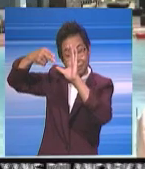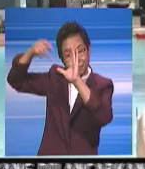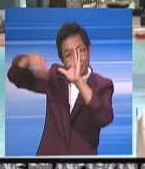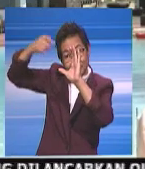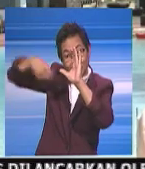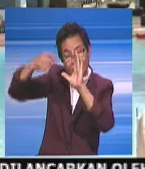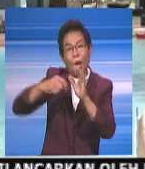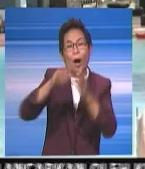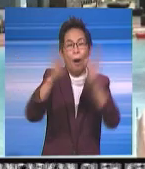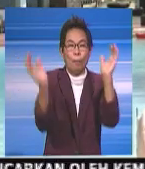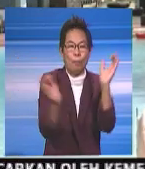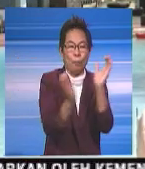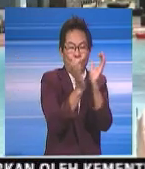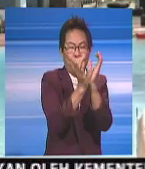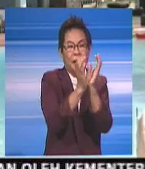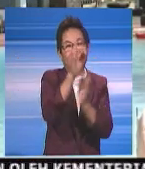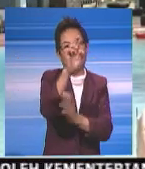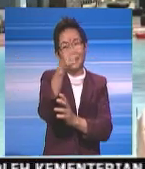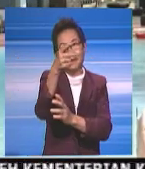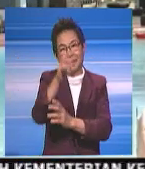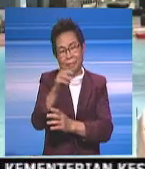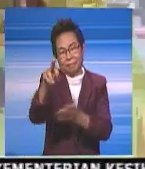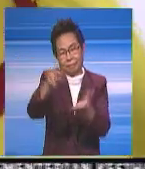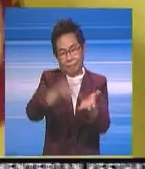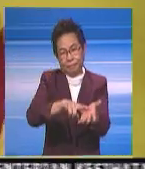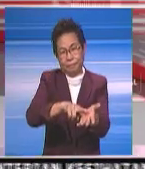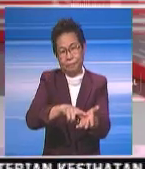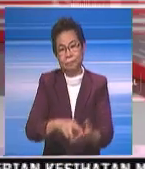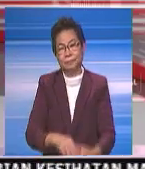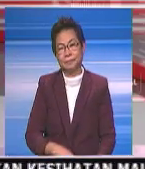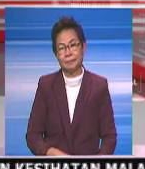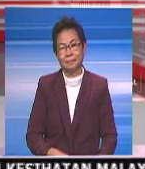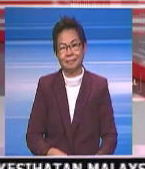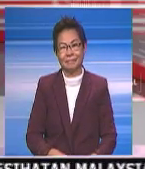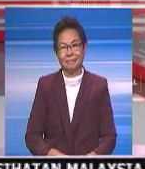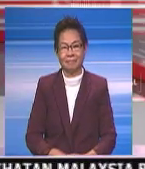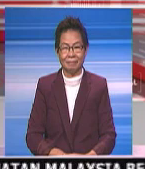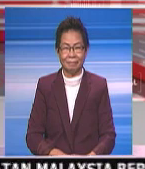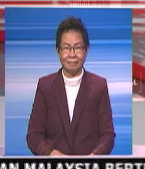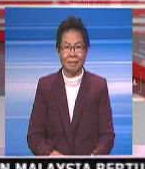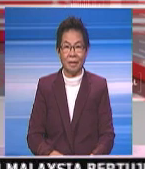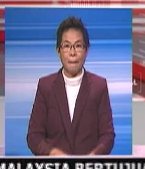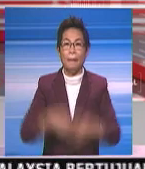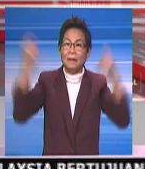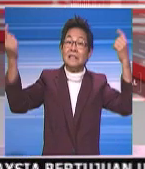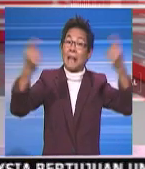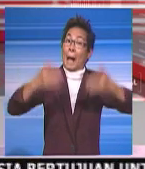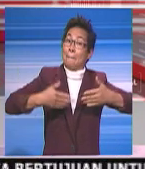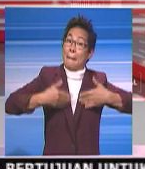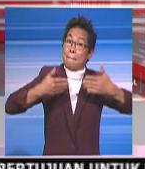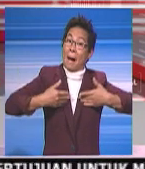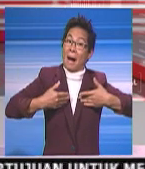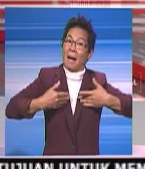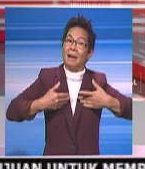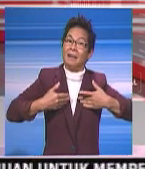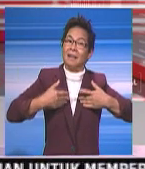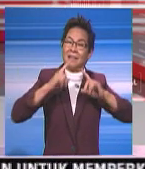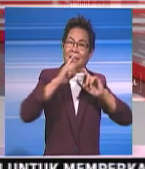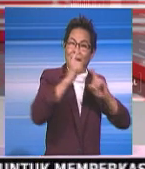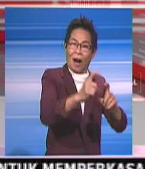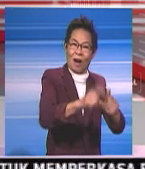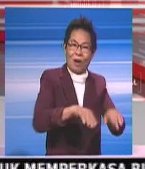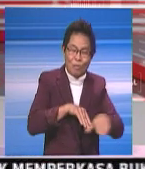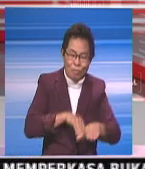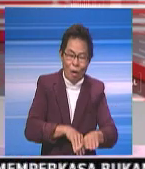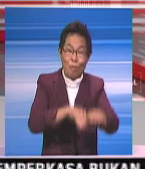Brunei Darussalam, RTM. Sambutan meriah diberikan kepada konvoi Kembara